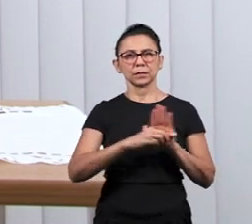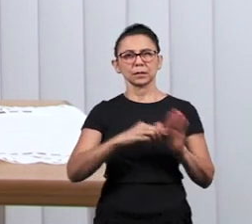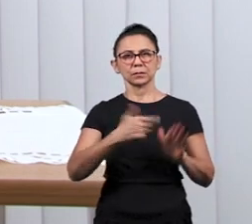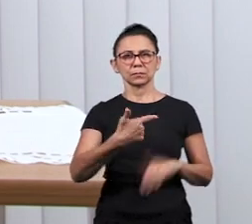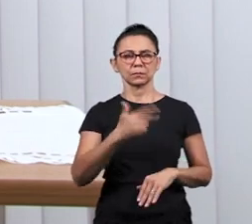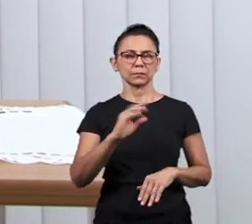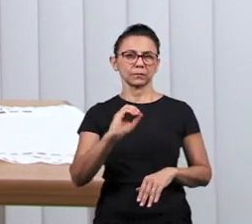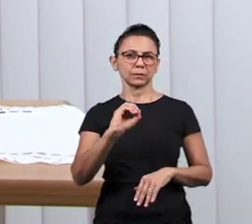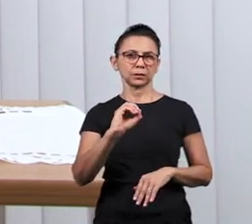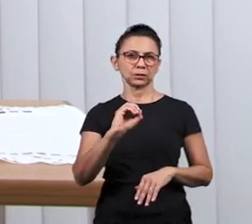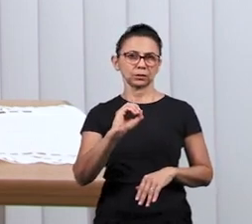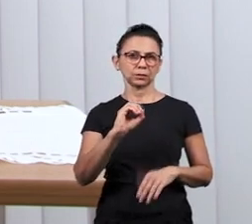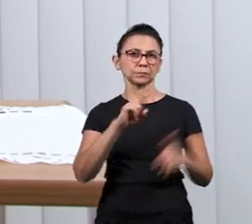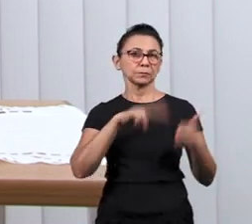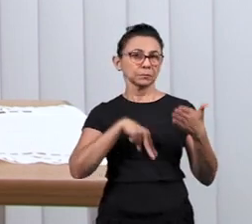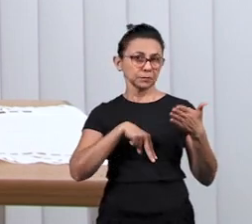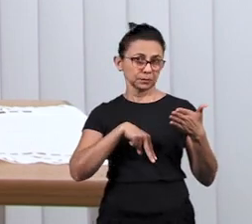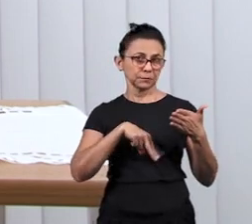Ефесянам